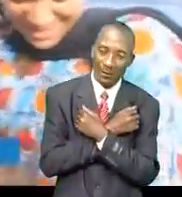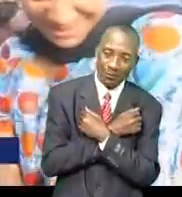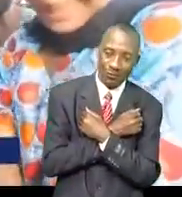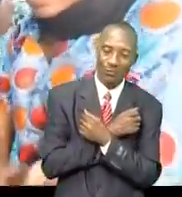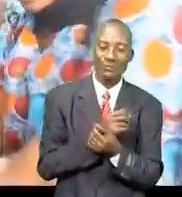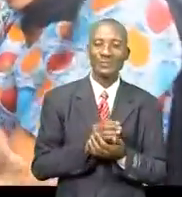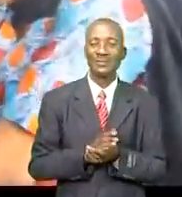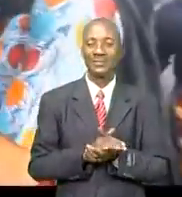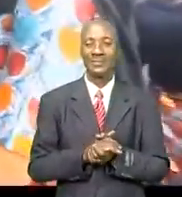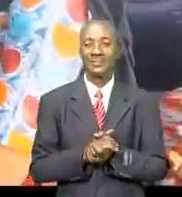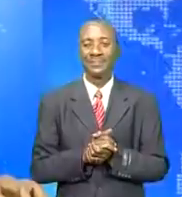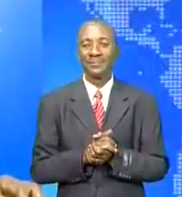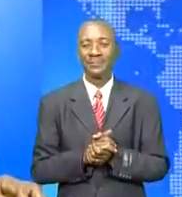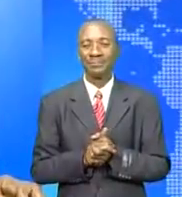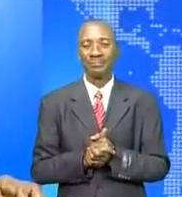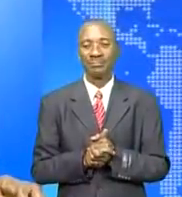lueur d'espoir.